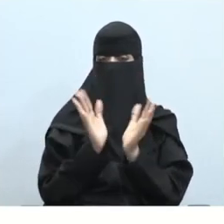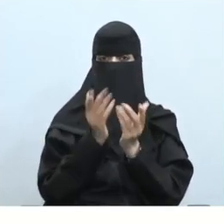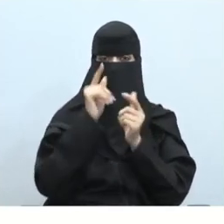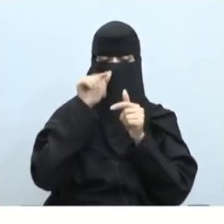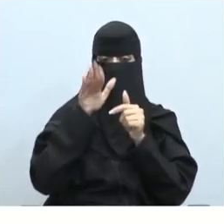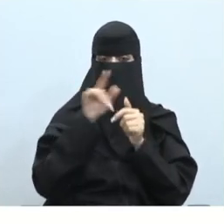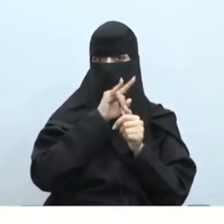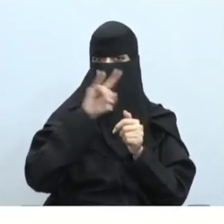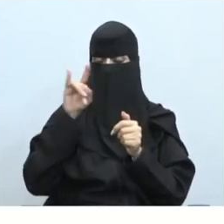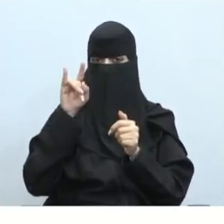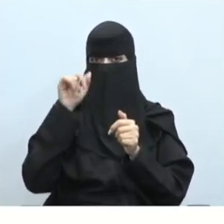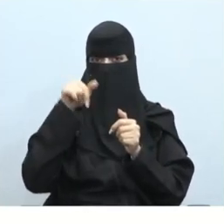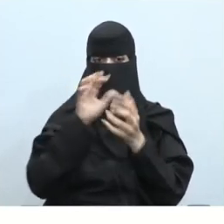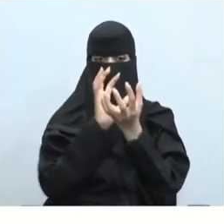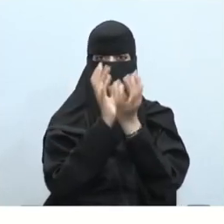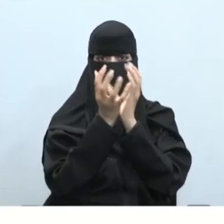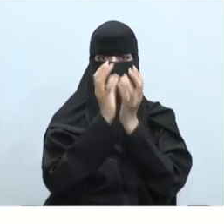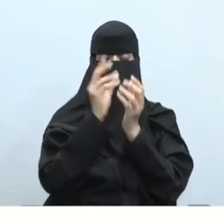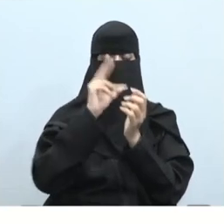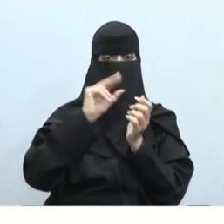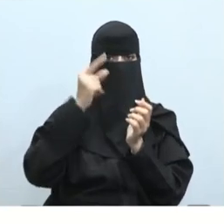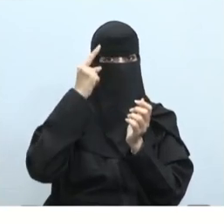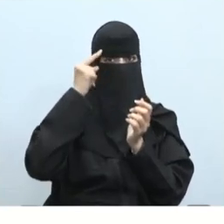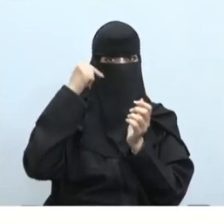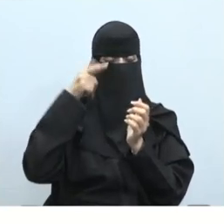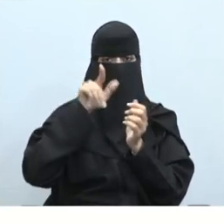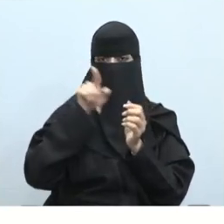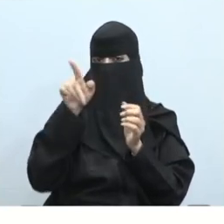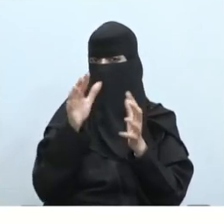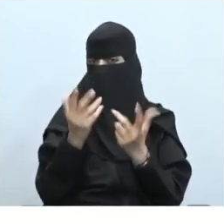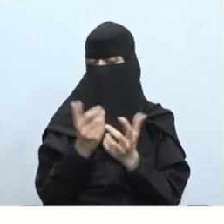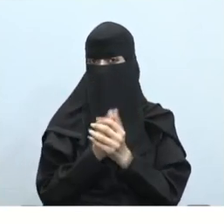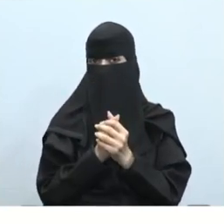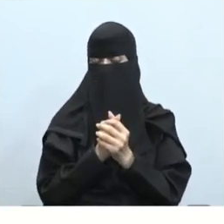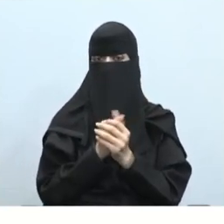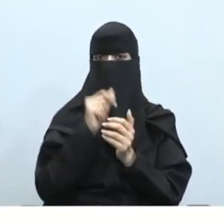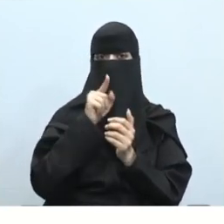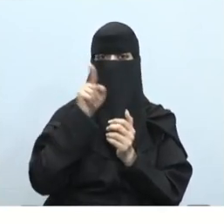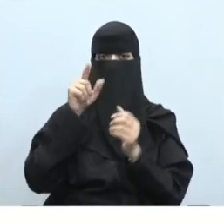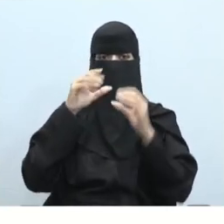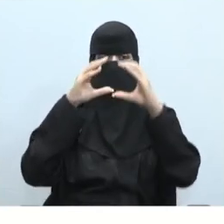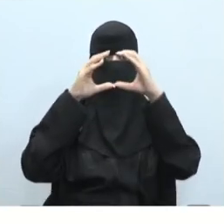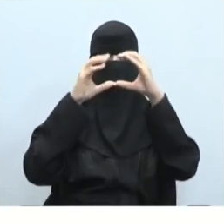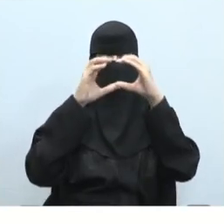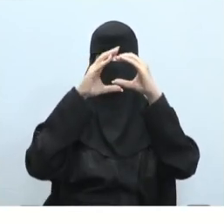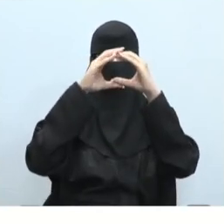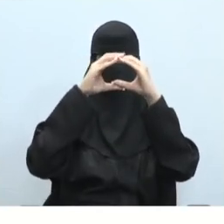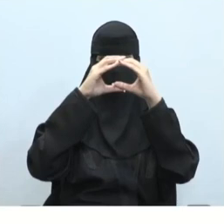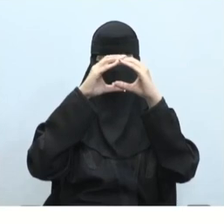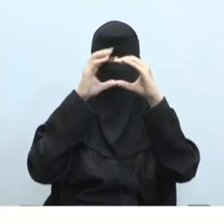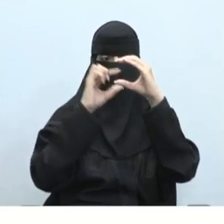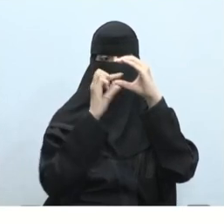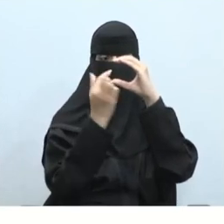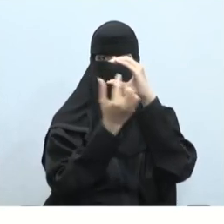حال ليست كره كما نتصورها بل هي ماذا ممتازين منبعجه من خط الاستواء